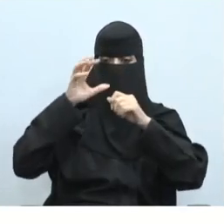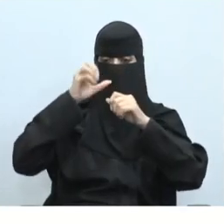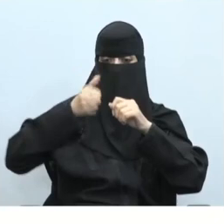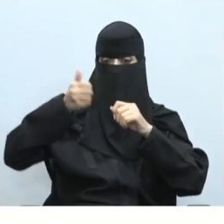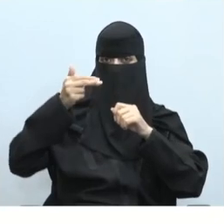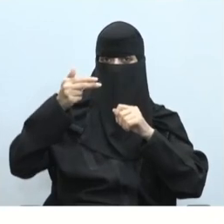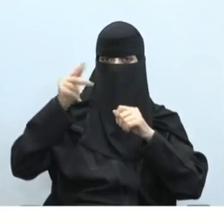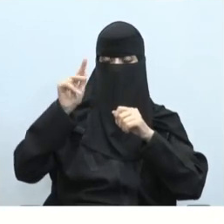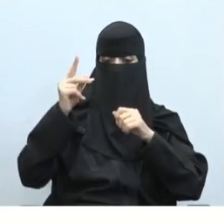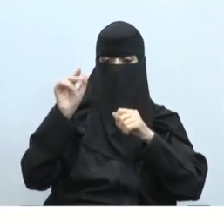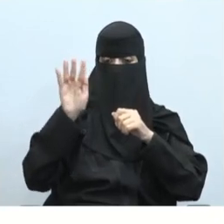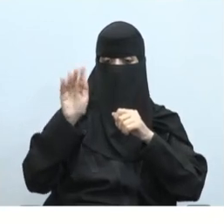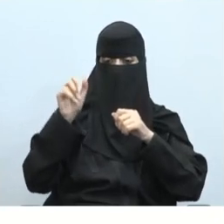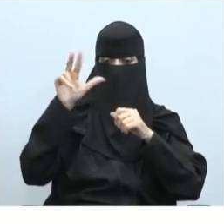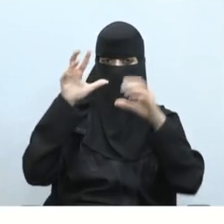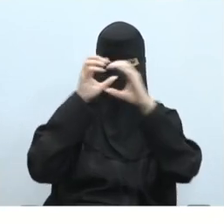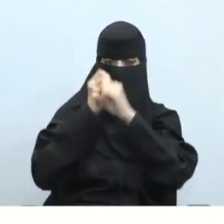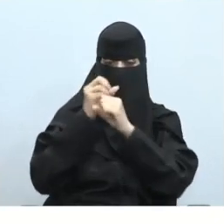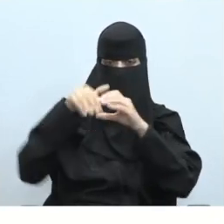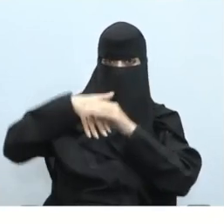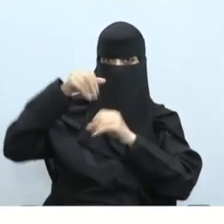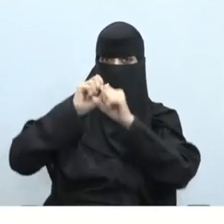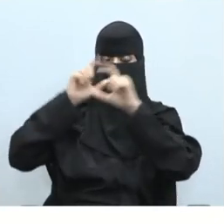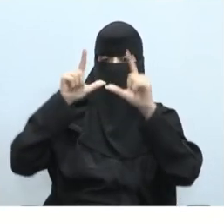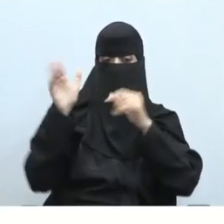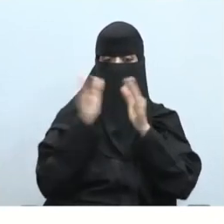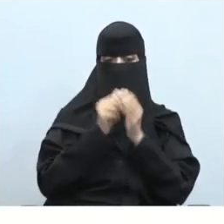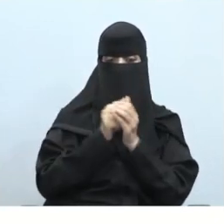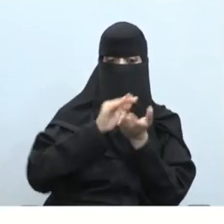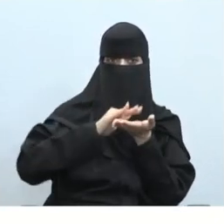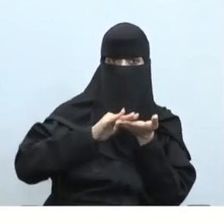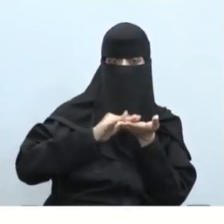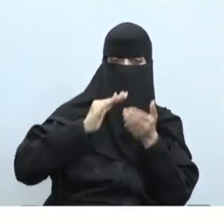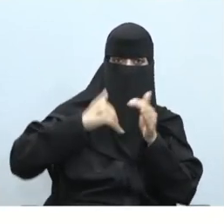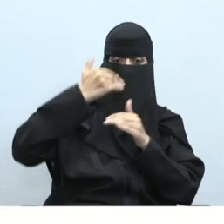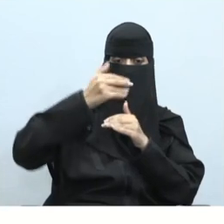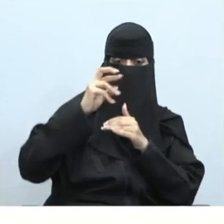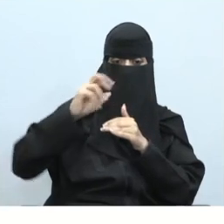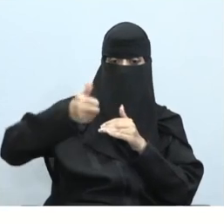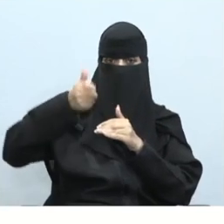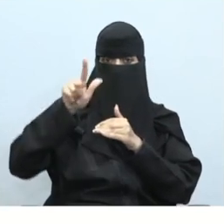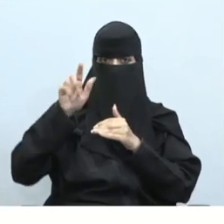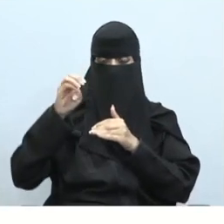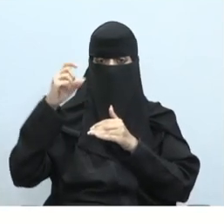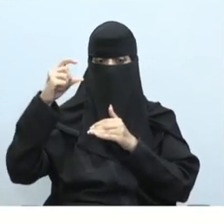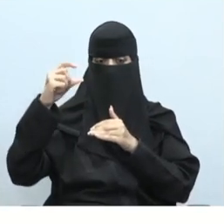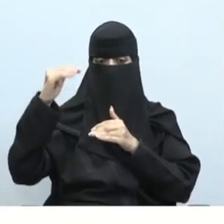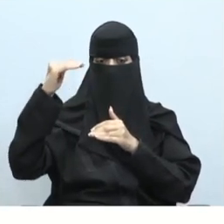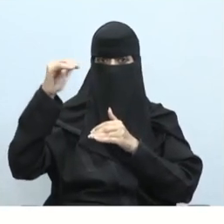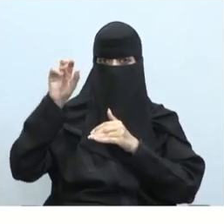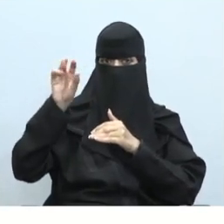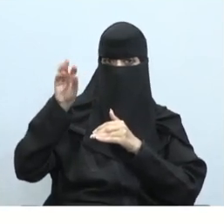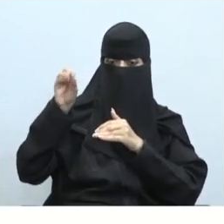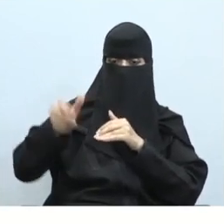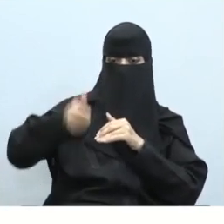ليلها واخرج ضحاها والارض بعد ذلك دحاها والارض